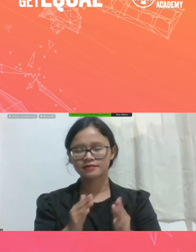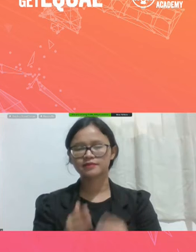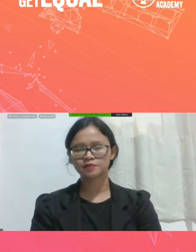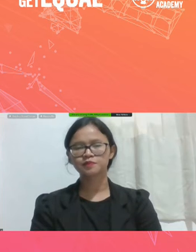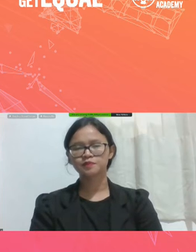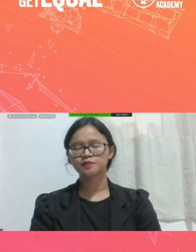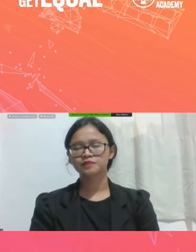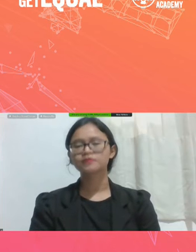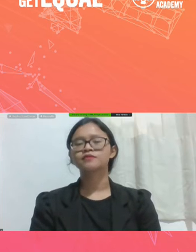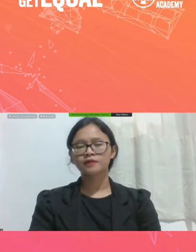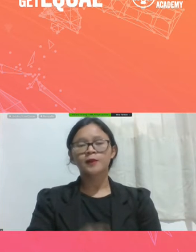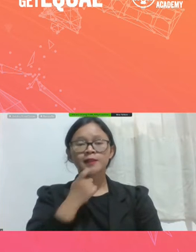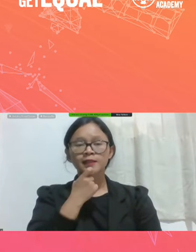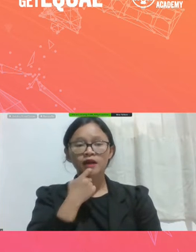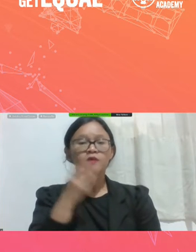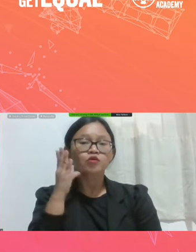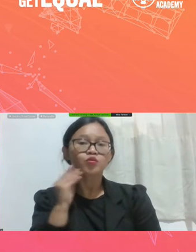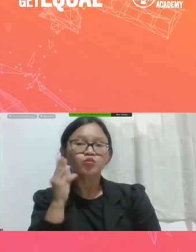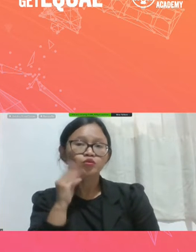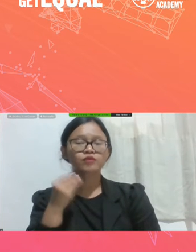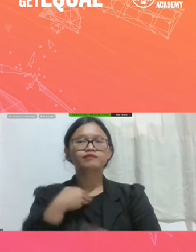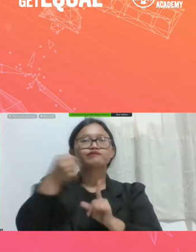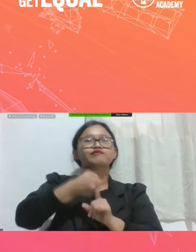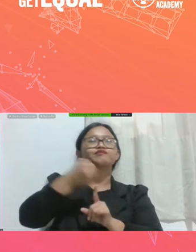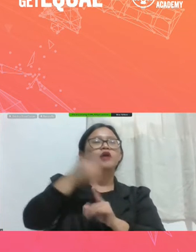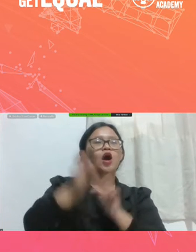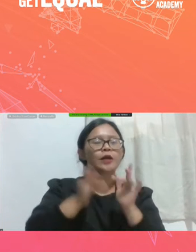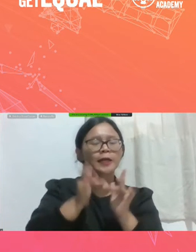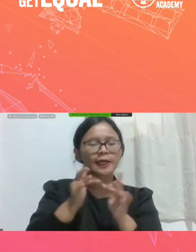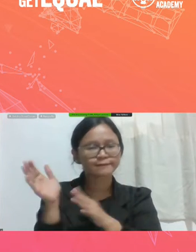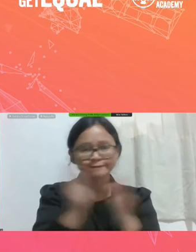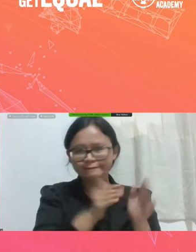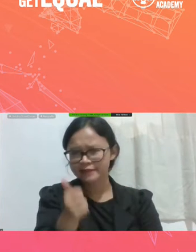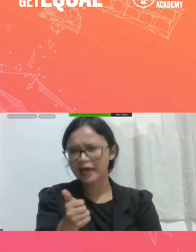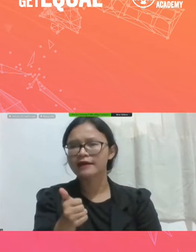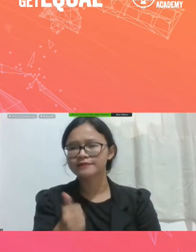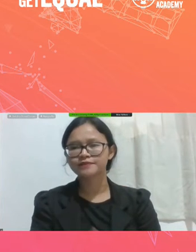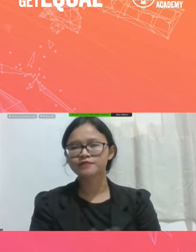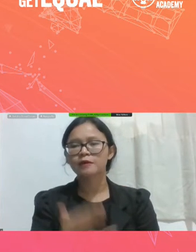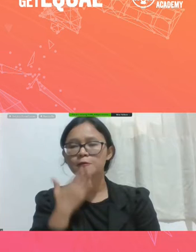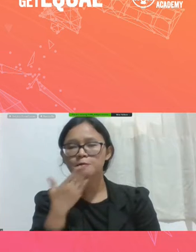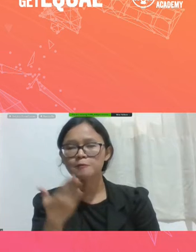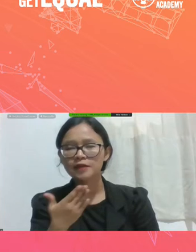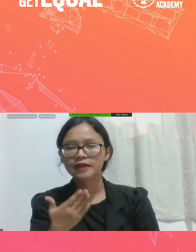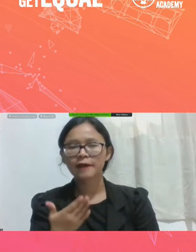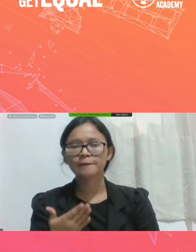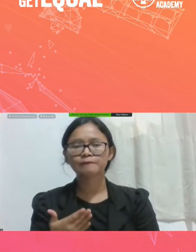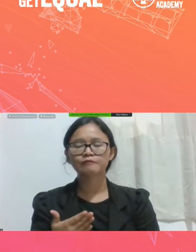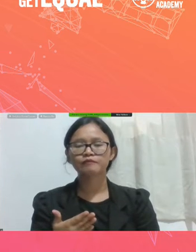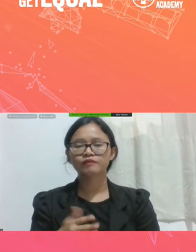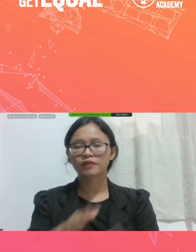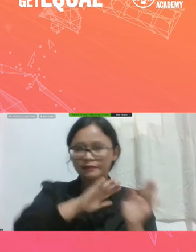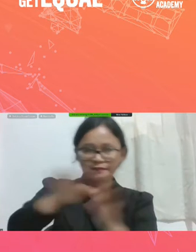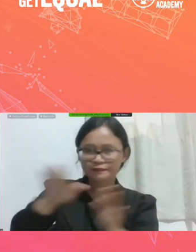Dan terkait usia, kapan mereka mengalami KBGO? Boleh di next lagi. Yang paling sering itu kategori,